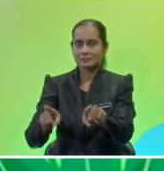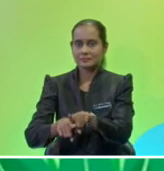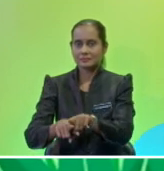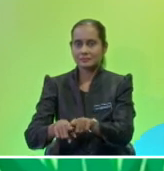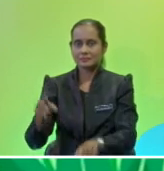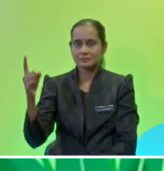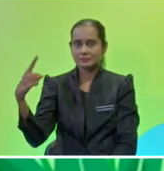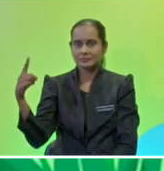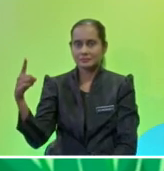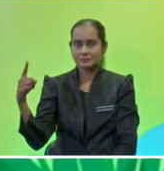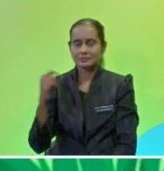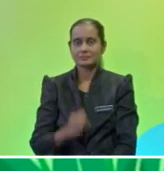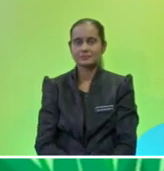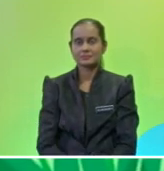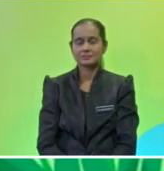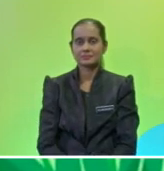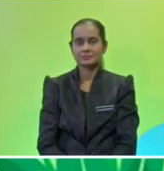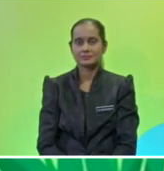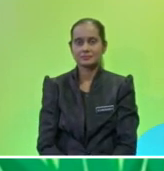11 wah